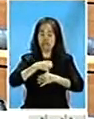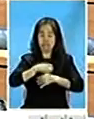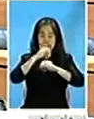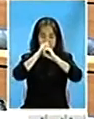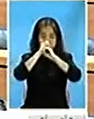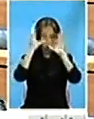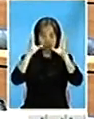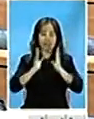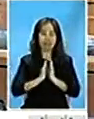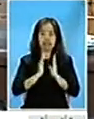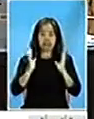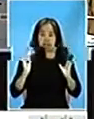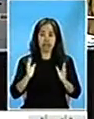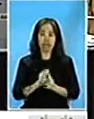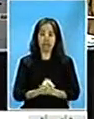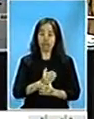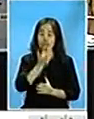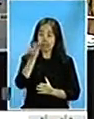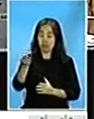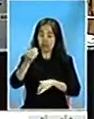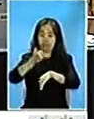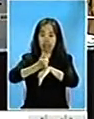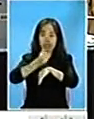านครับ เชิญท่านจุรินทร์ฮะ